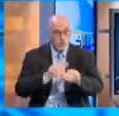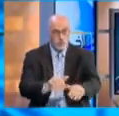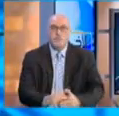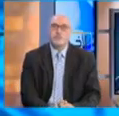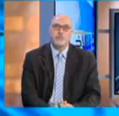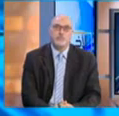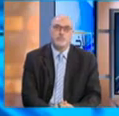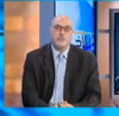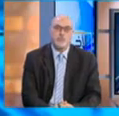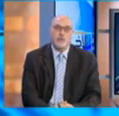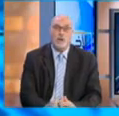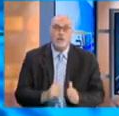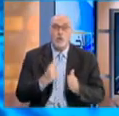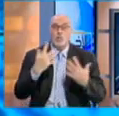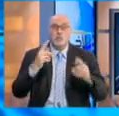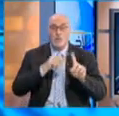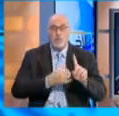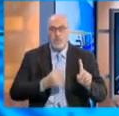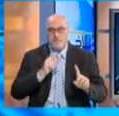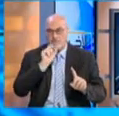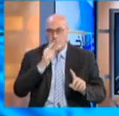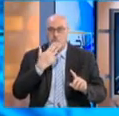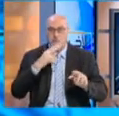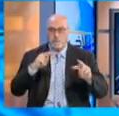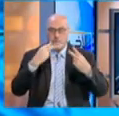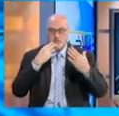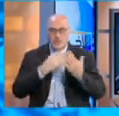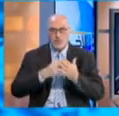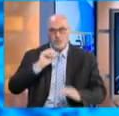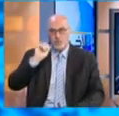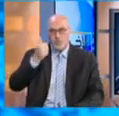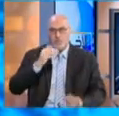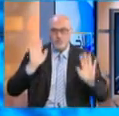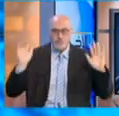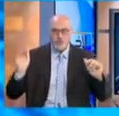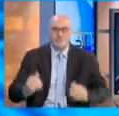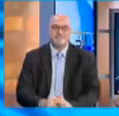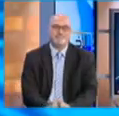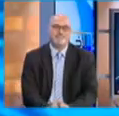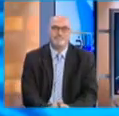بهذه الأجواء الإيمانية نأتي لختام هذا الموعد الإخباري، في أمان الله.